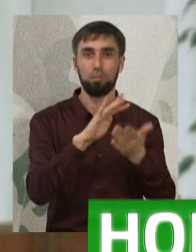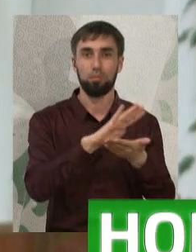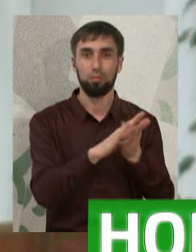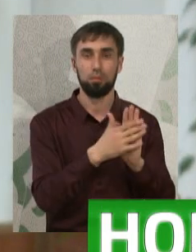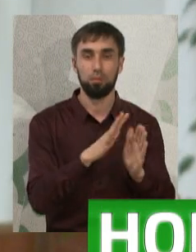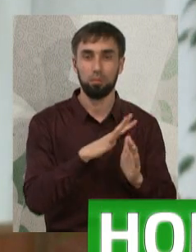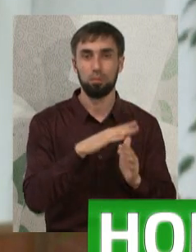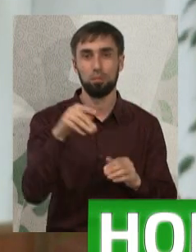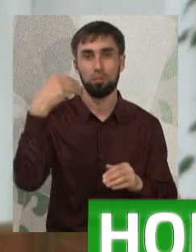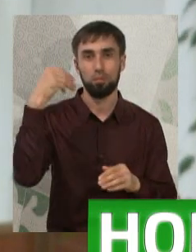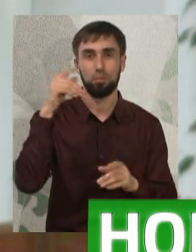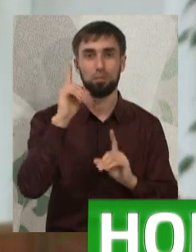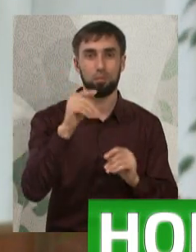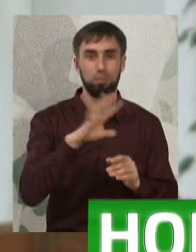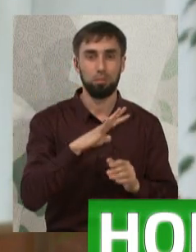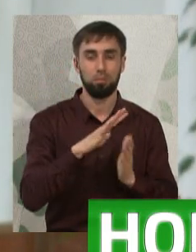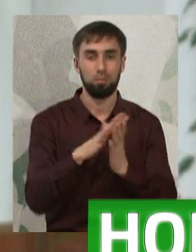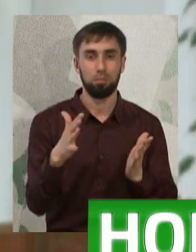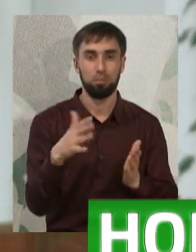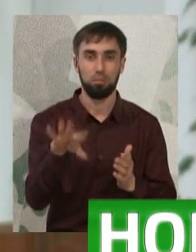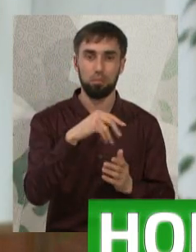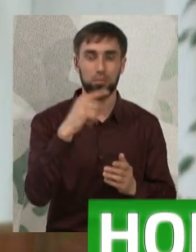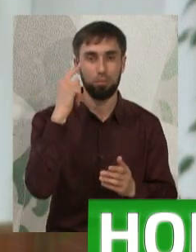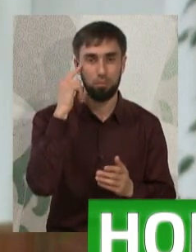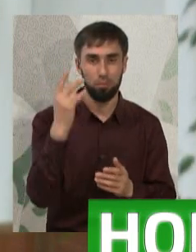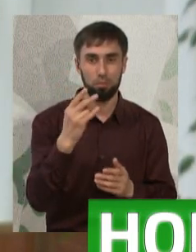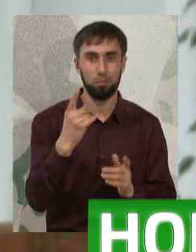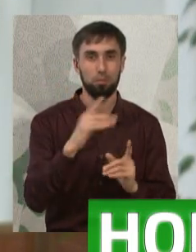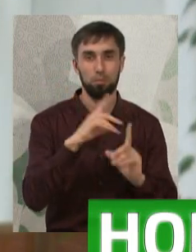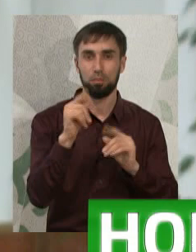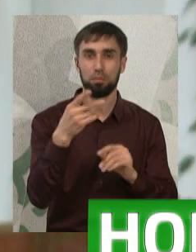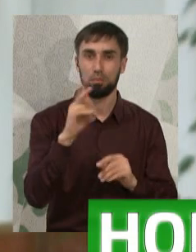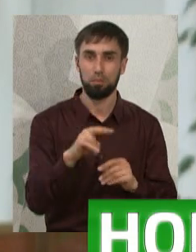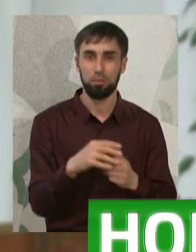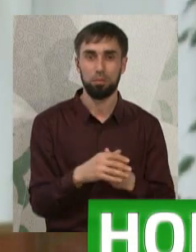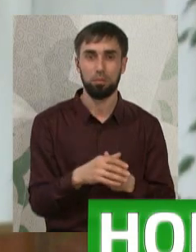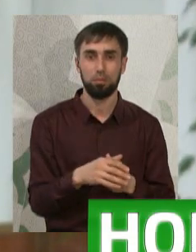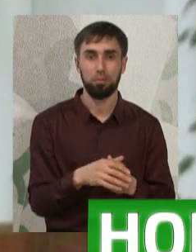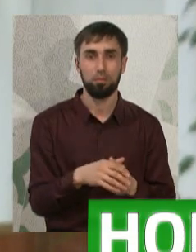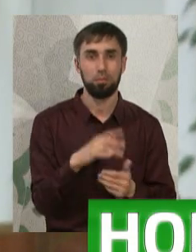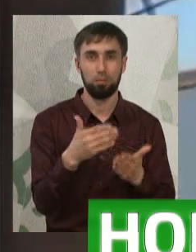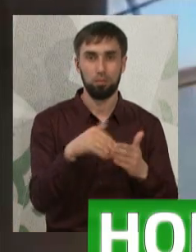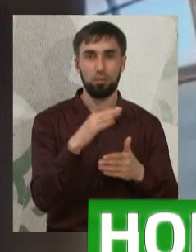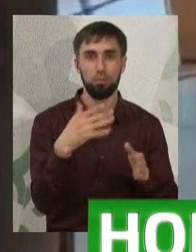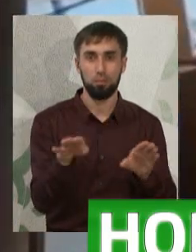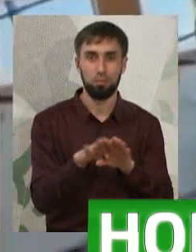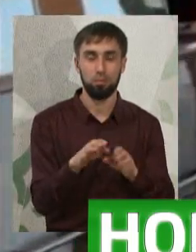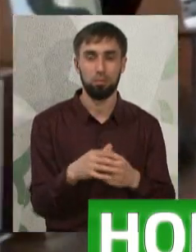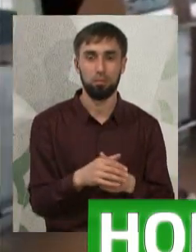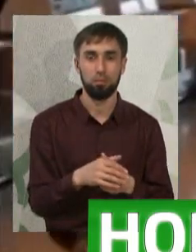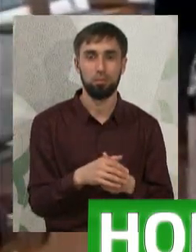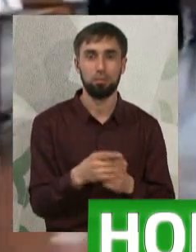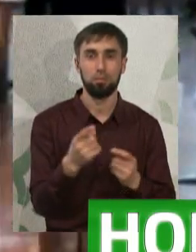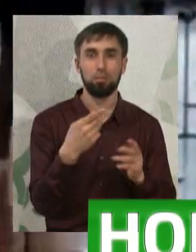Турции, то подумайте над своей поездкой, может быть, стоит ее все-таки отложить. С